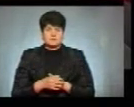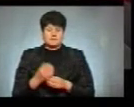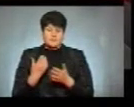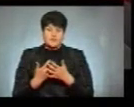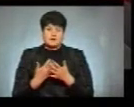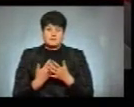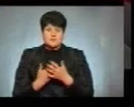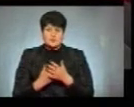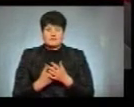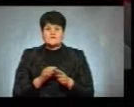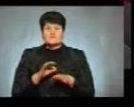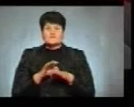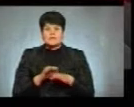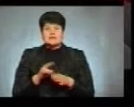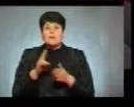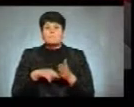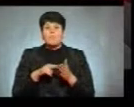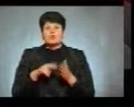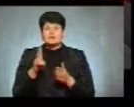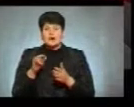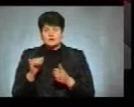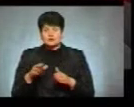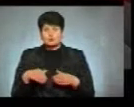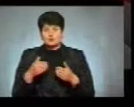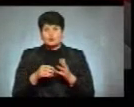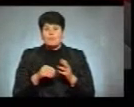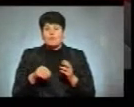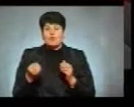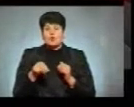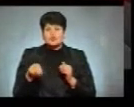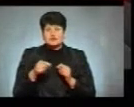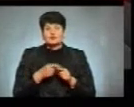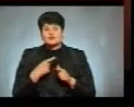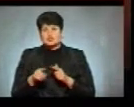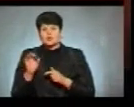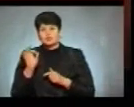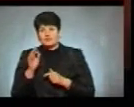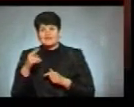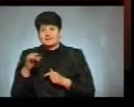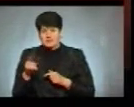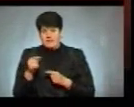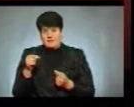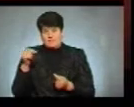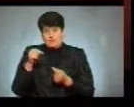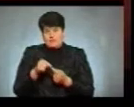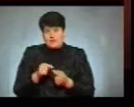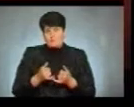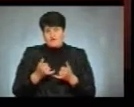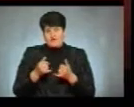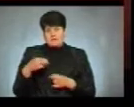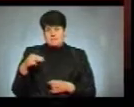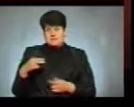наприклад, введення навіть податку, це що пропонує Порошенко, чи нульова декларація, вона не зовсім відповідає повноваженням президента, тому що